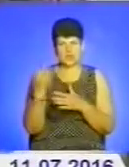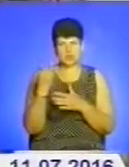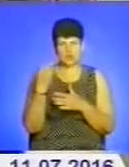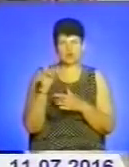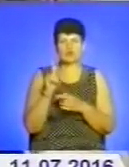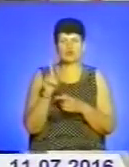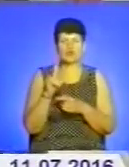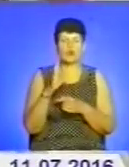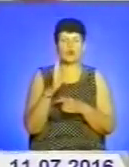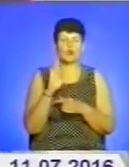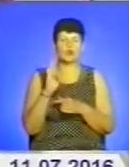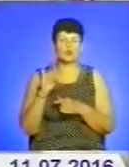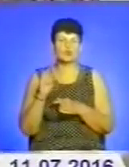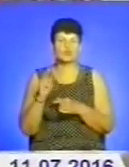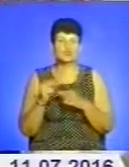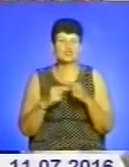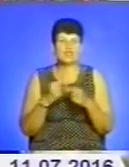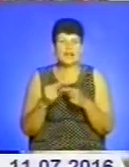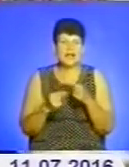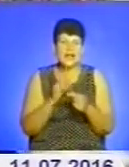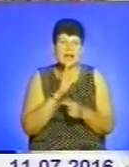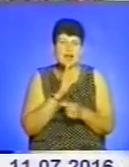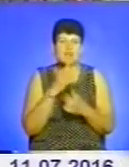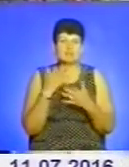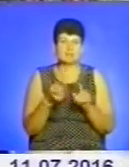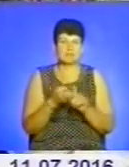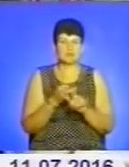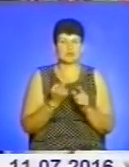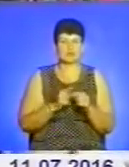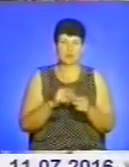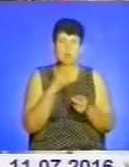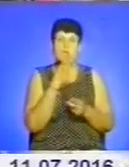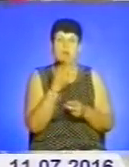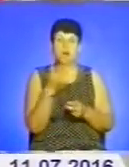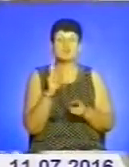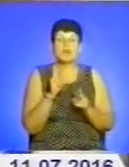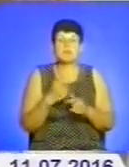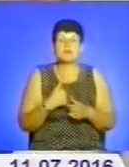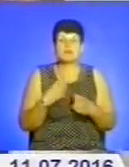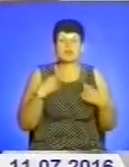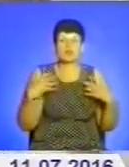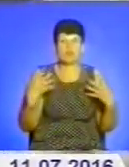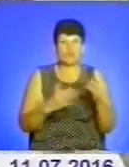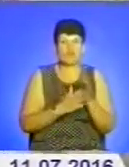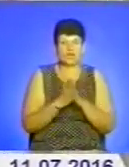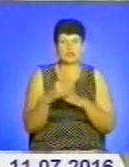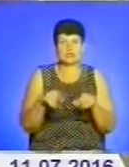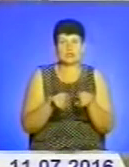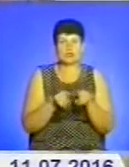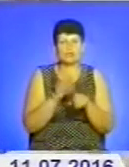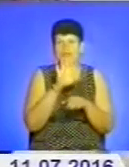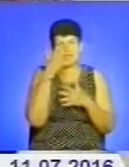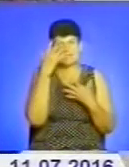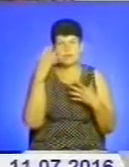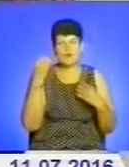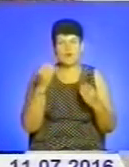вон 3 роки 8 місяців також причетна до того всього. Хай бачить, як ми святкуємо, щоб виросла також, не забувала, якого